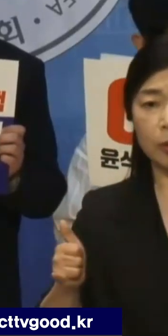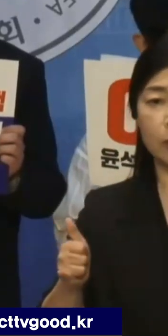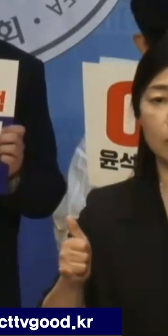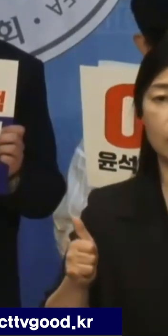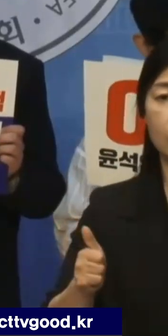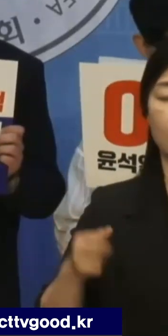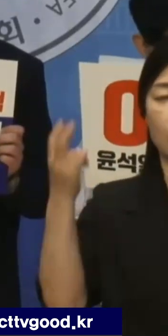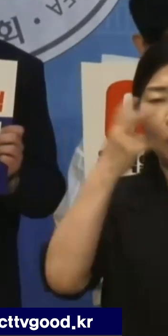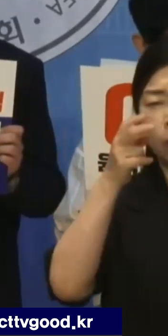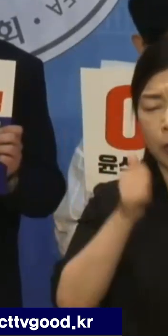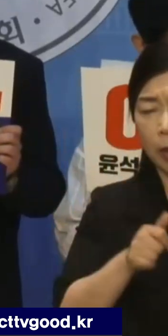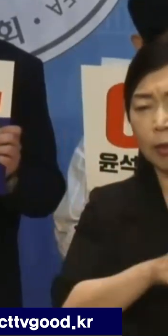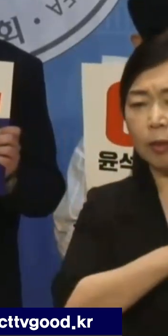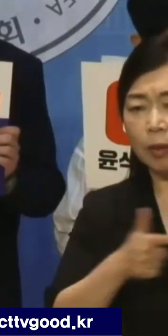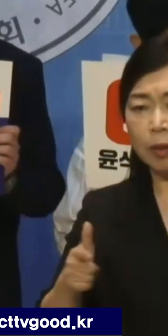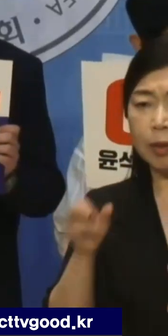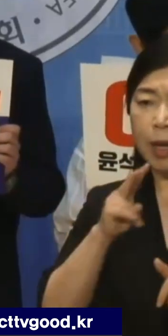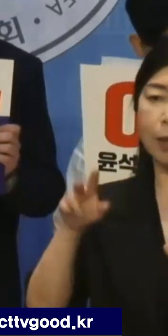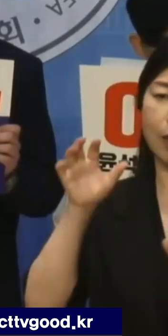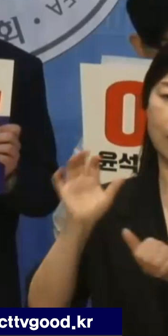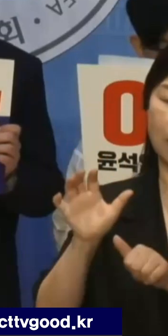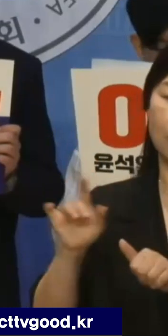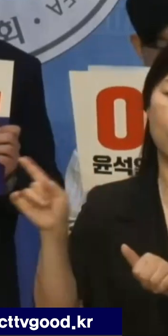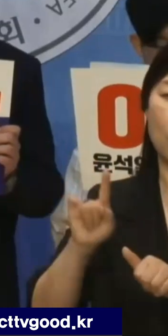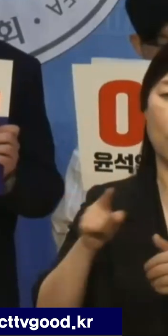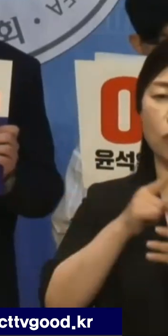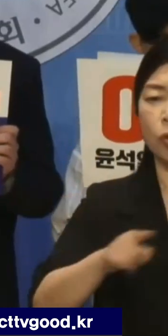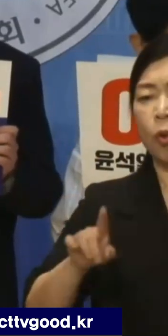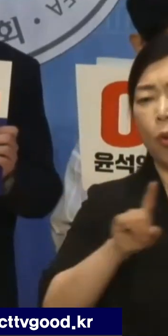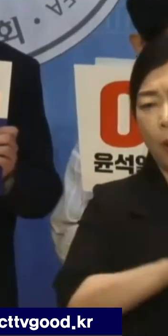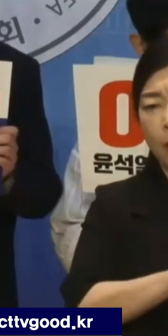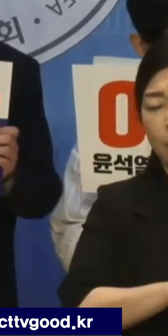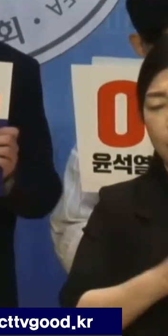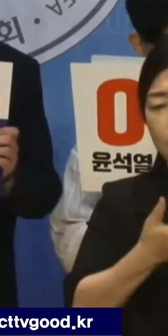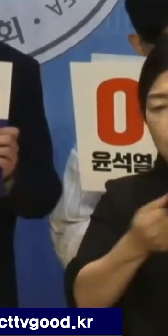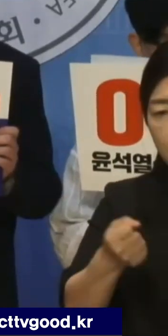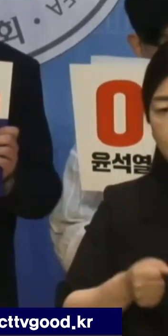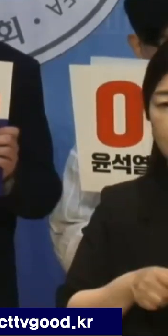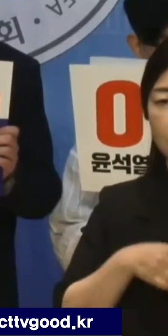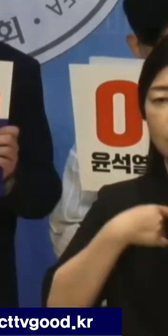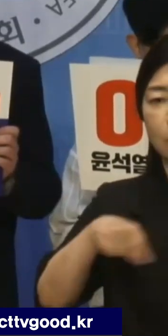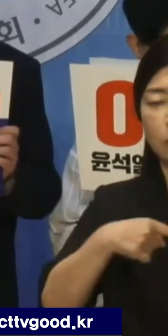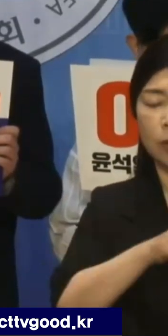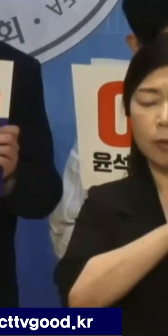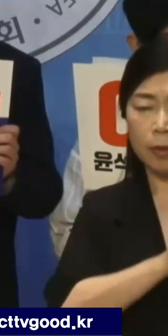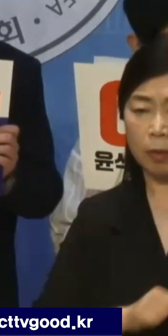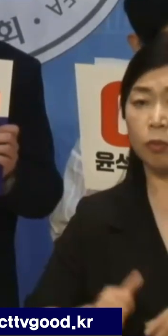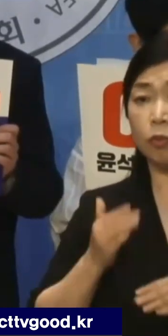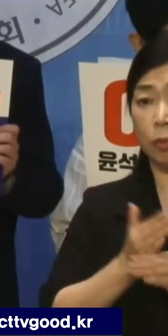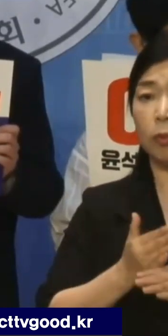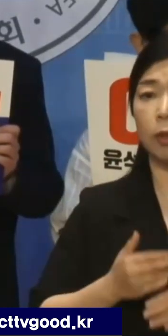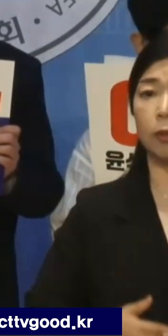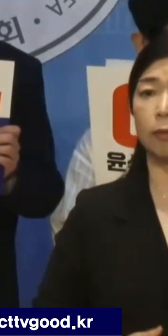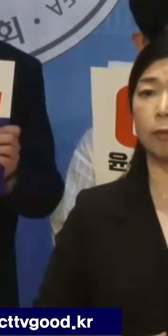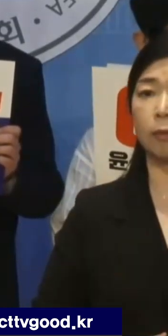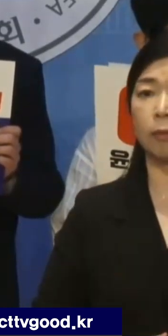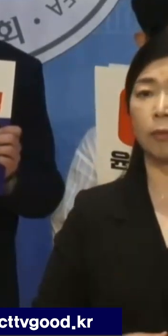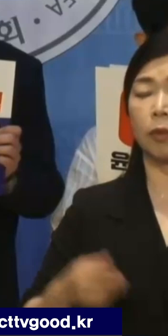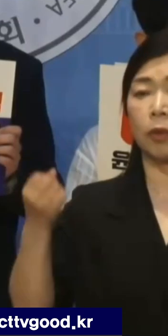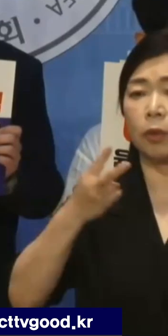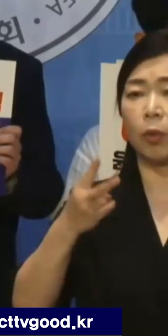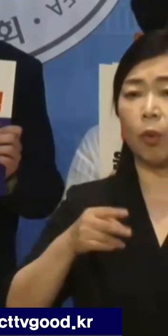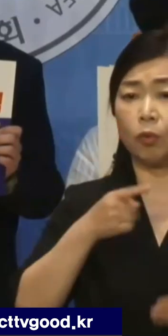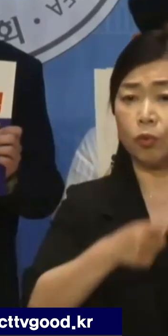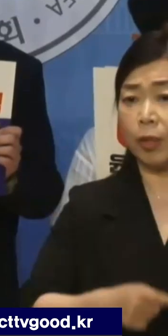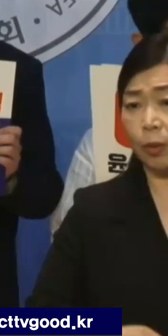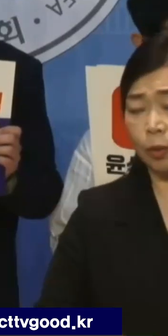테스트도 검찰권을 이용한 야당 탄압도 윤핵관을 통한 갈라치기 정치도 참고 있습니다. 여기에